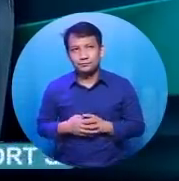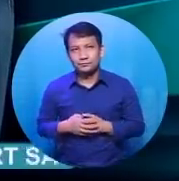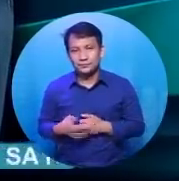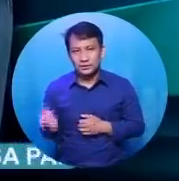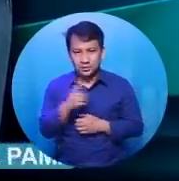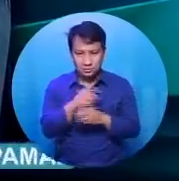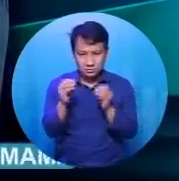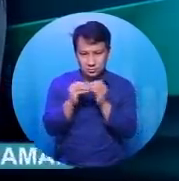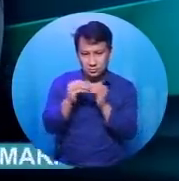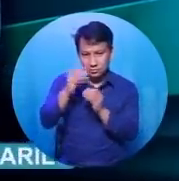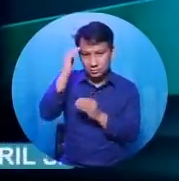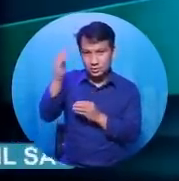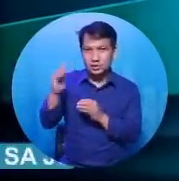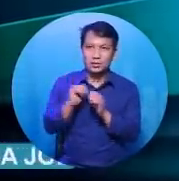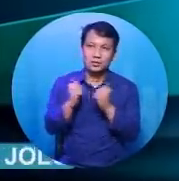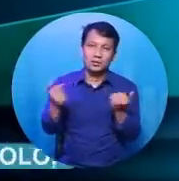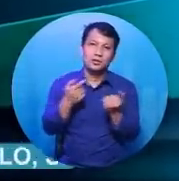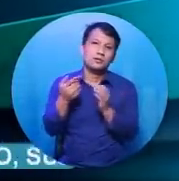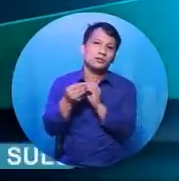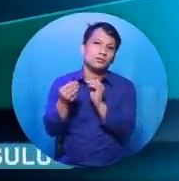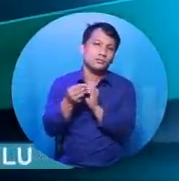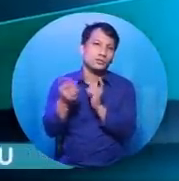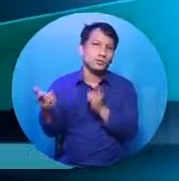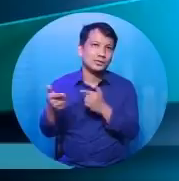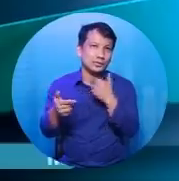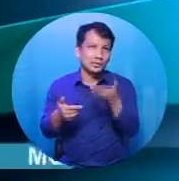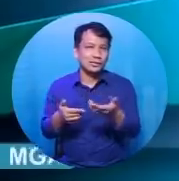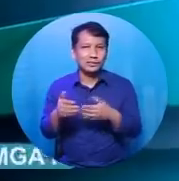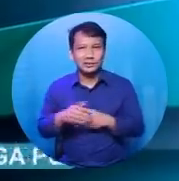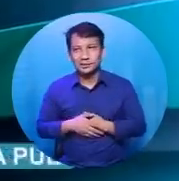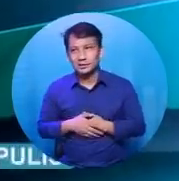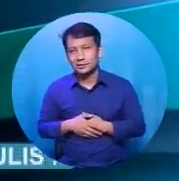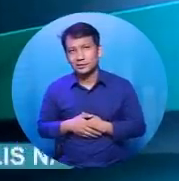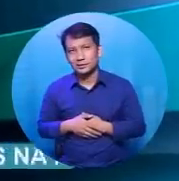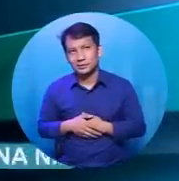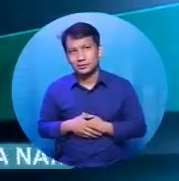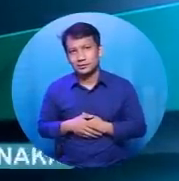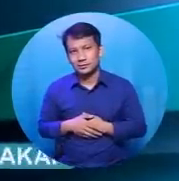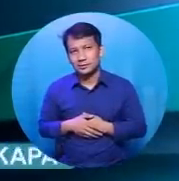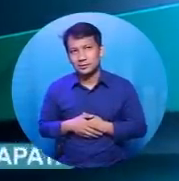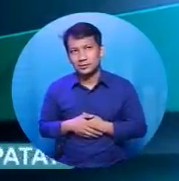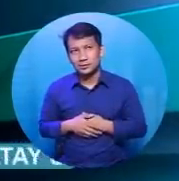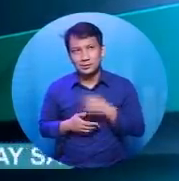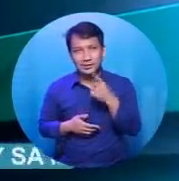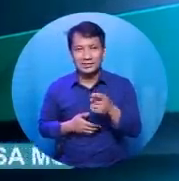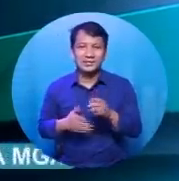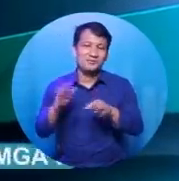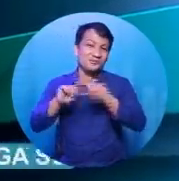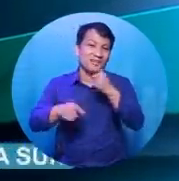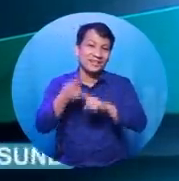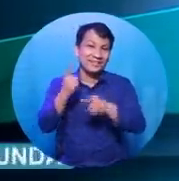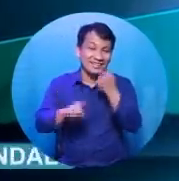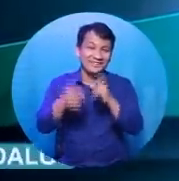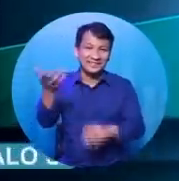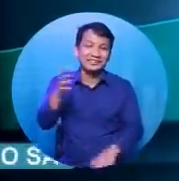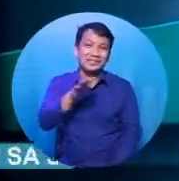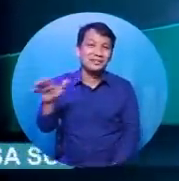and more judgmental, the better. Hindi, mga kaibigan natin yung sa mga taga-Itbulaga. Tito Vic and